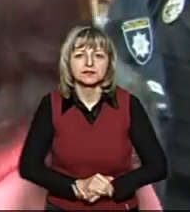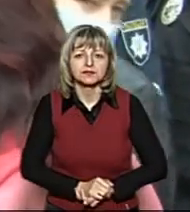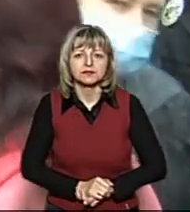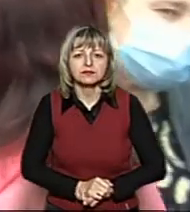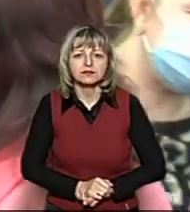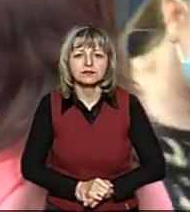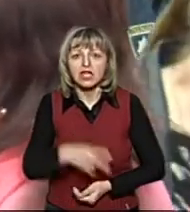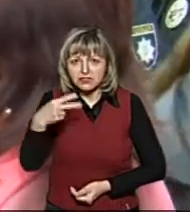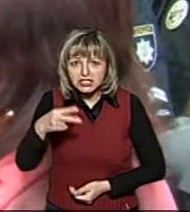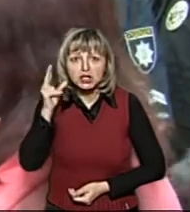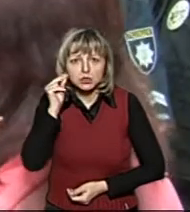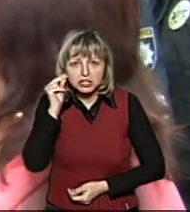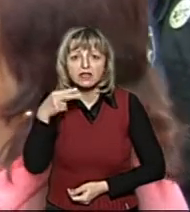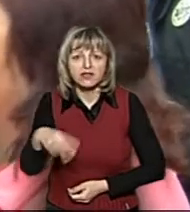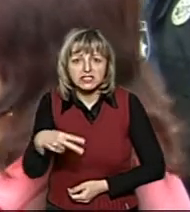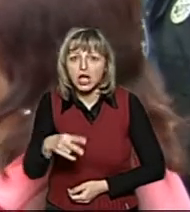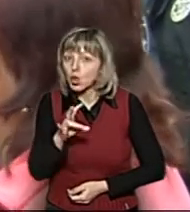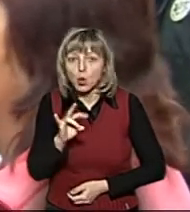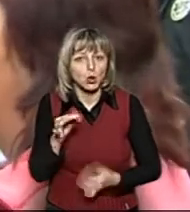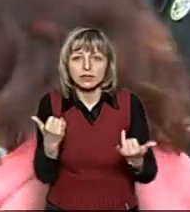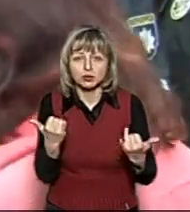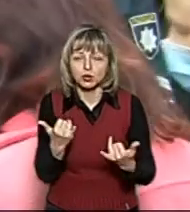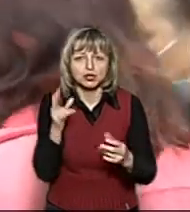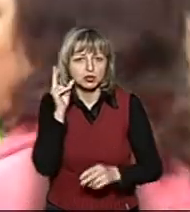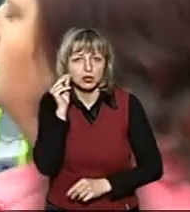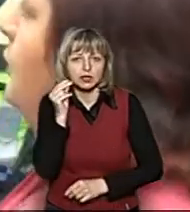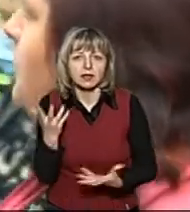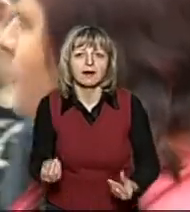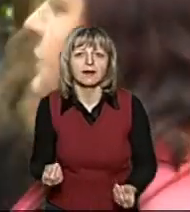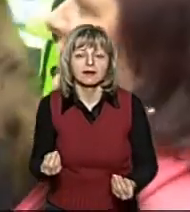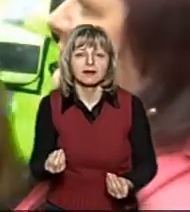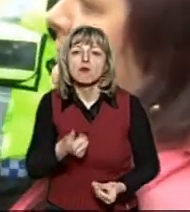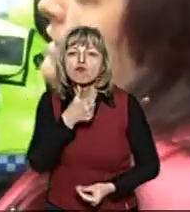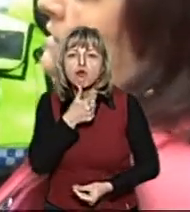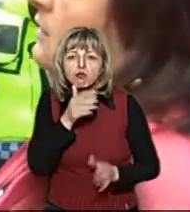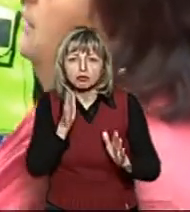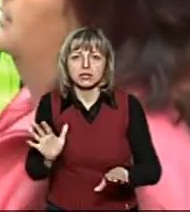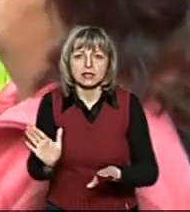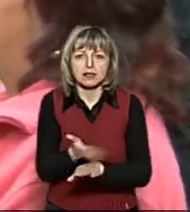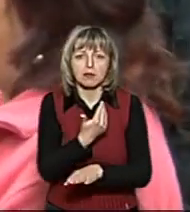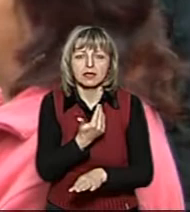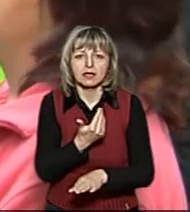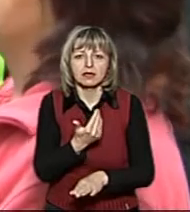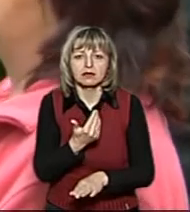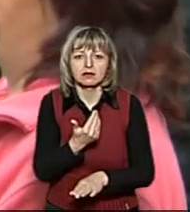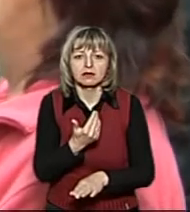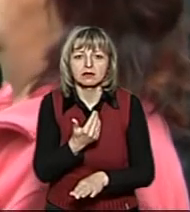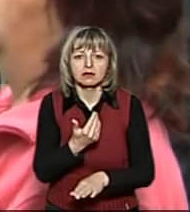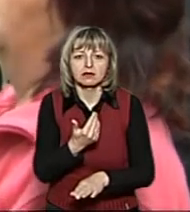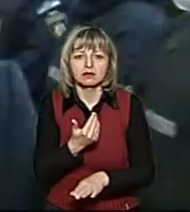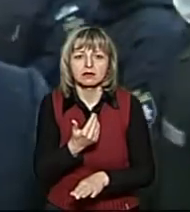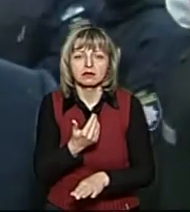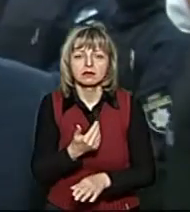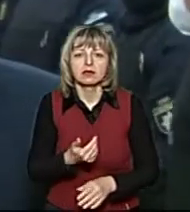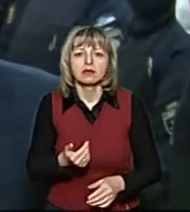З 20-го числа? З 20-го? Ну не сьогоднішнього дня. Ні, попробуйте тільки заберіть. Я підганяю машину під